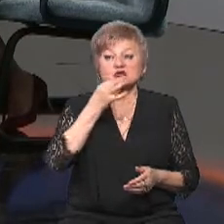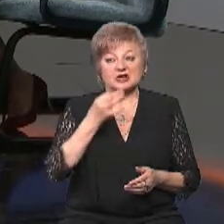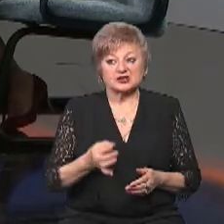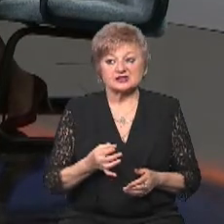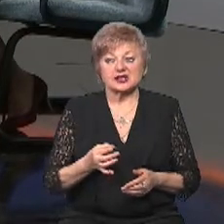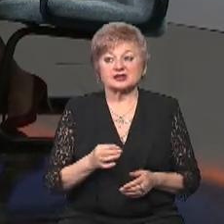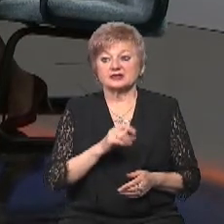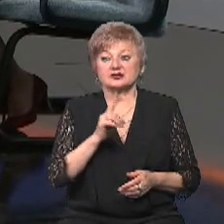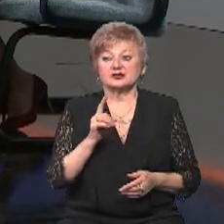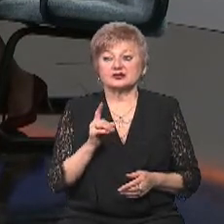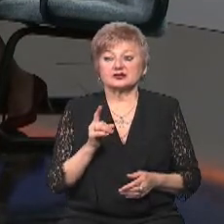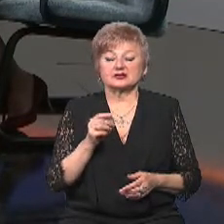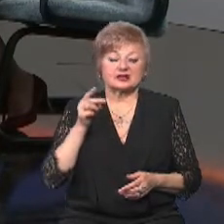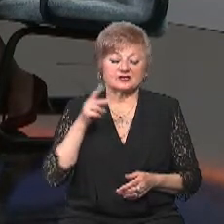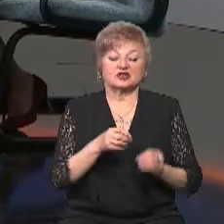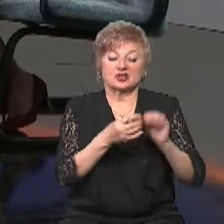за